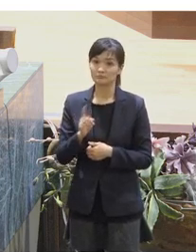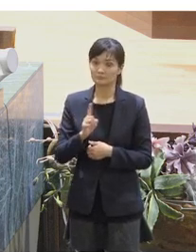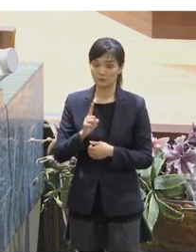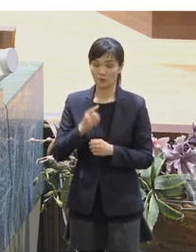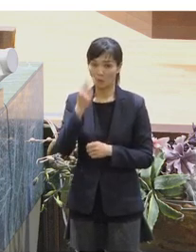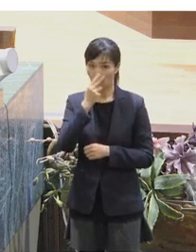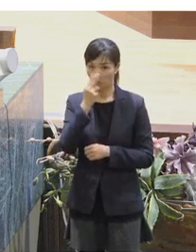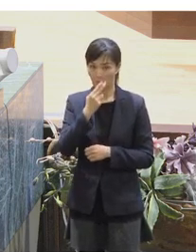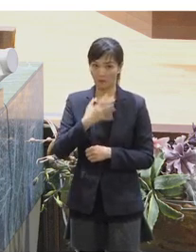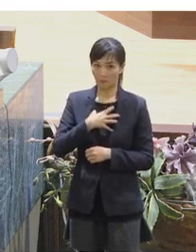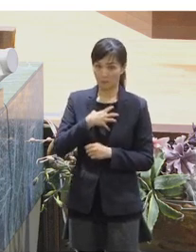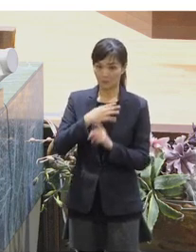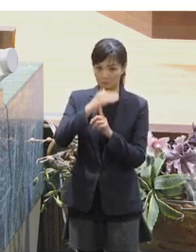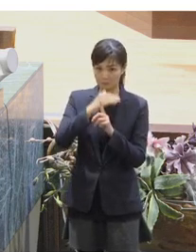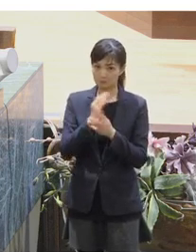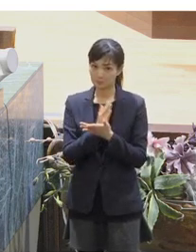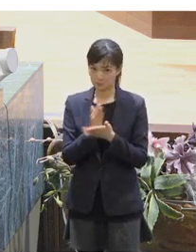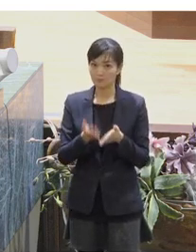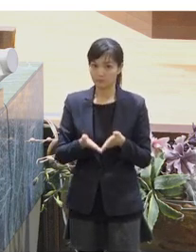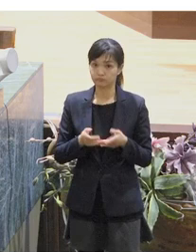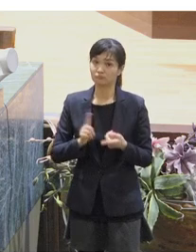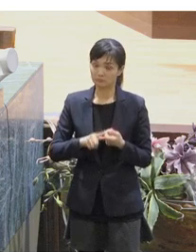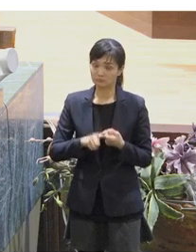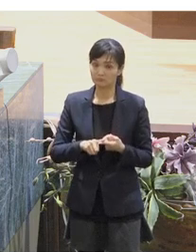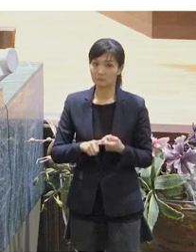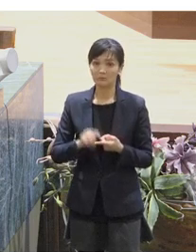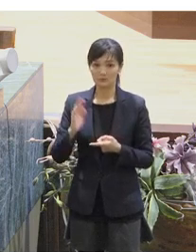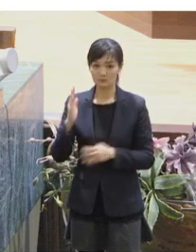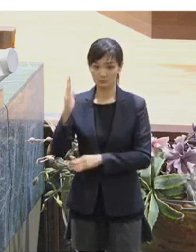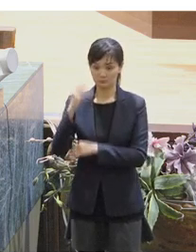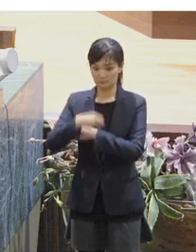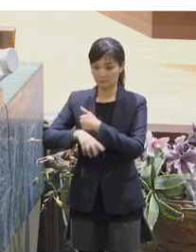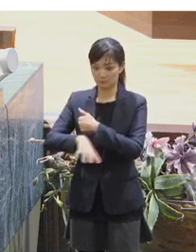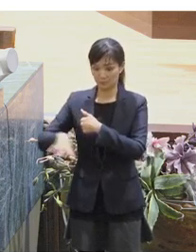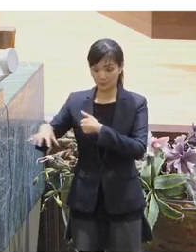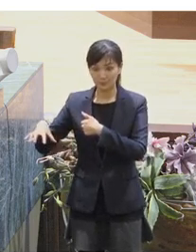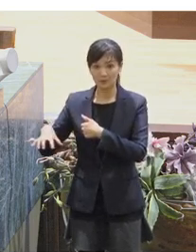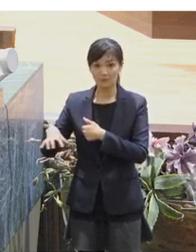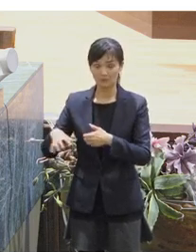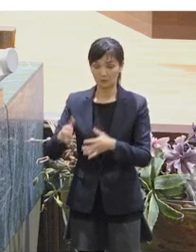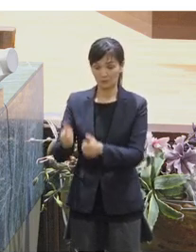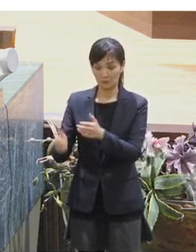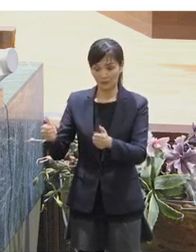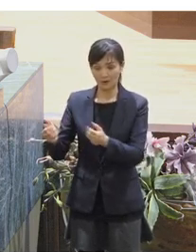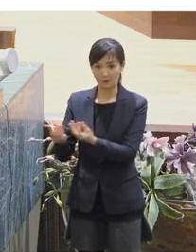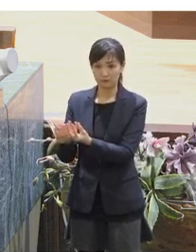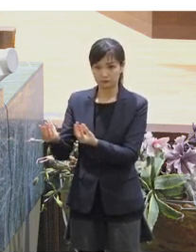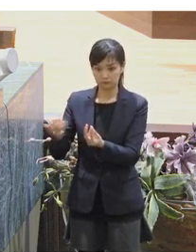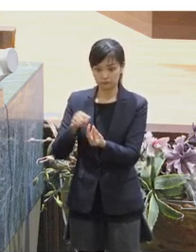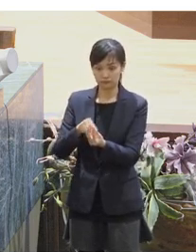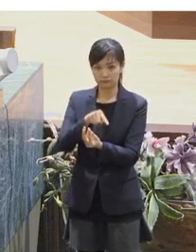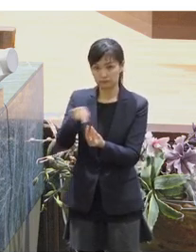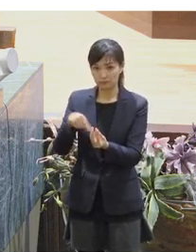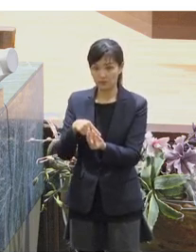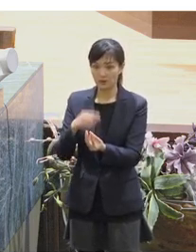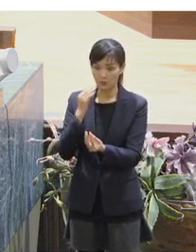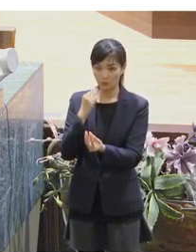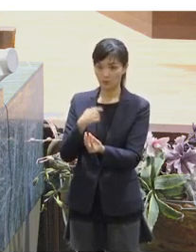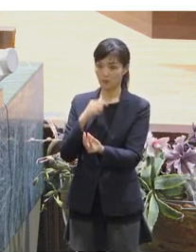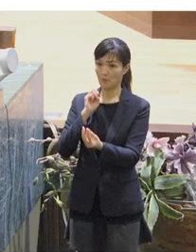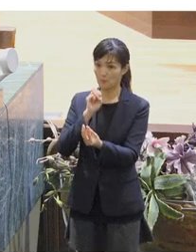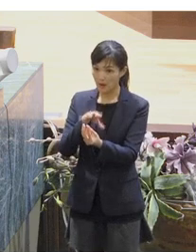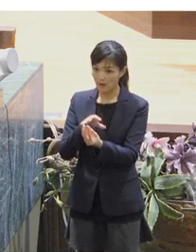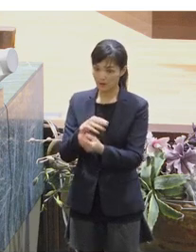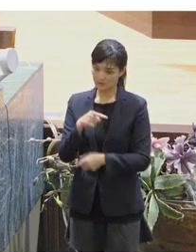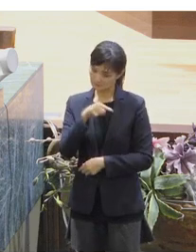那他就说在公务机关呢，有时候好，可能不是每个长官，但有些长官当你告诉他说有风险的时